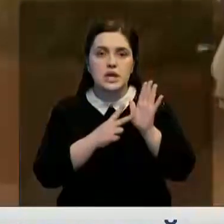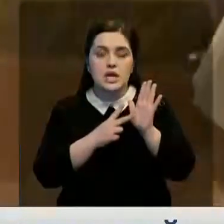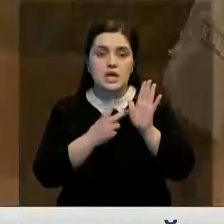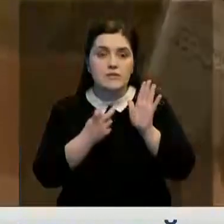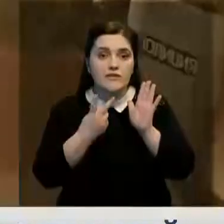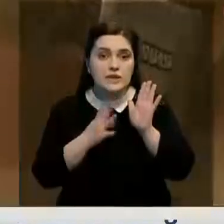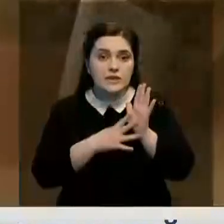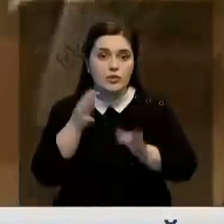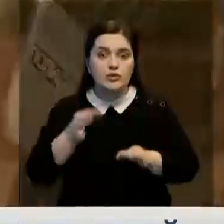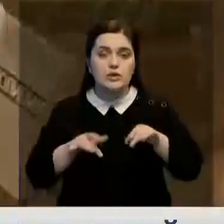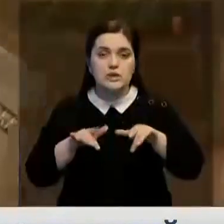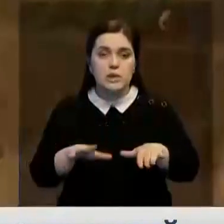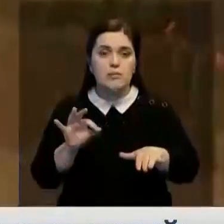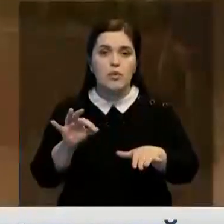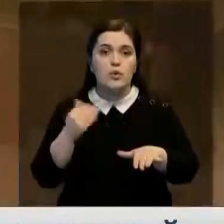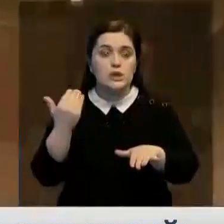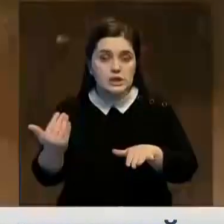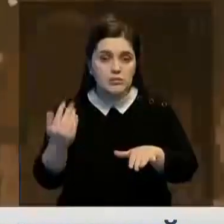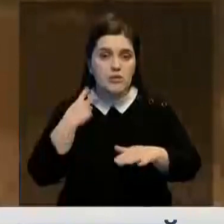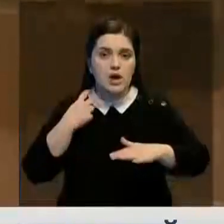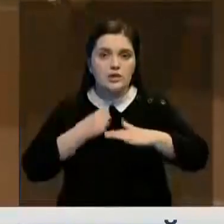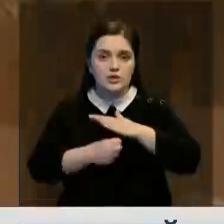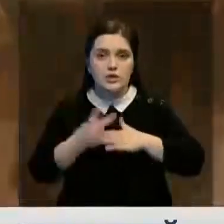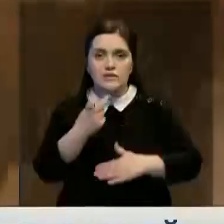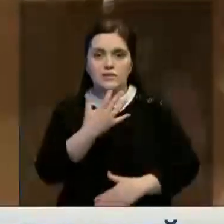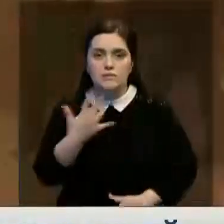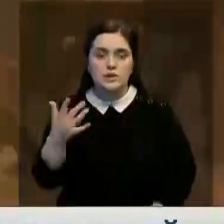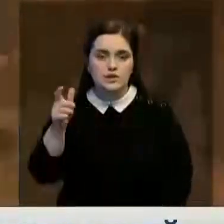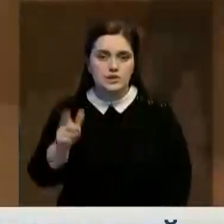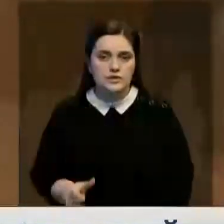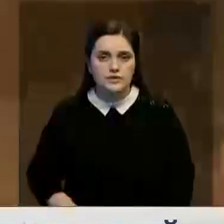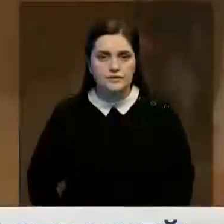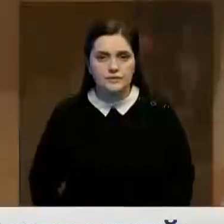2729 уголовных дел, по ним арестованы 255 человек.